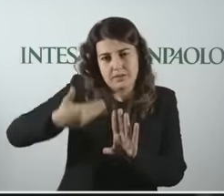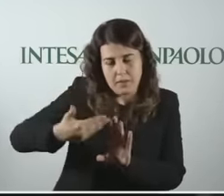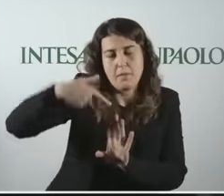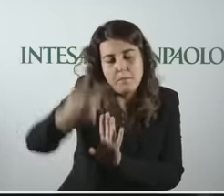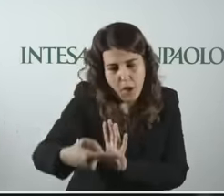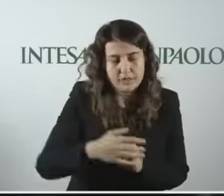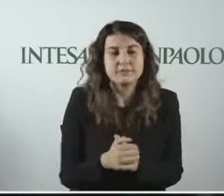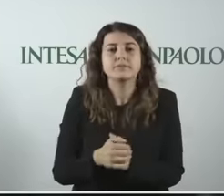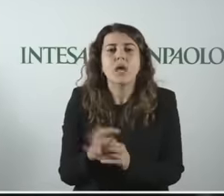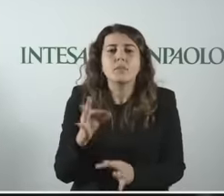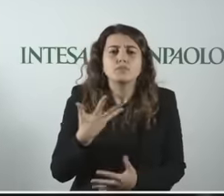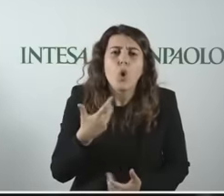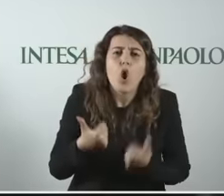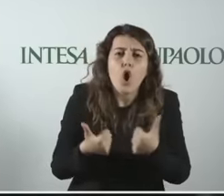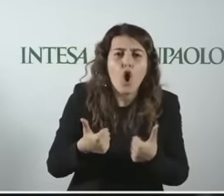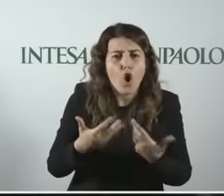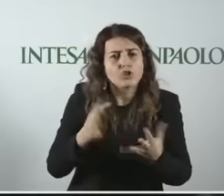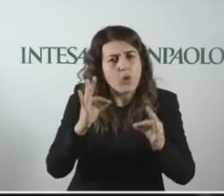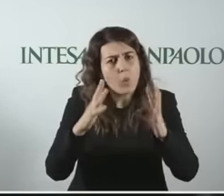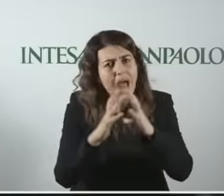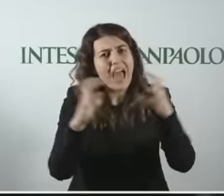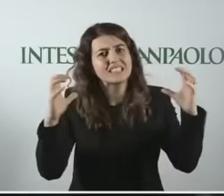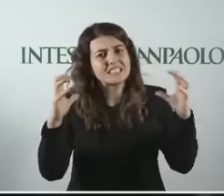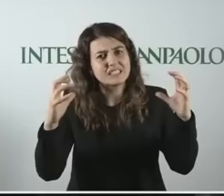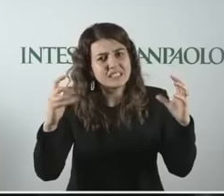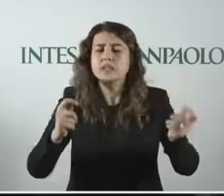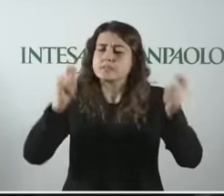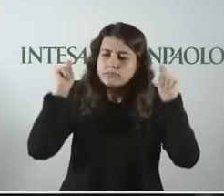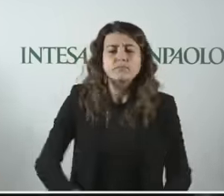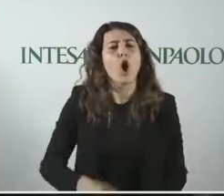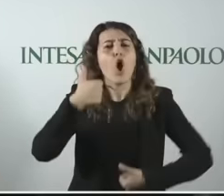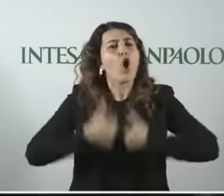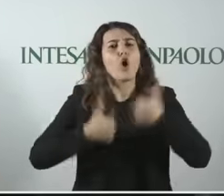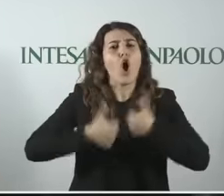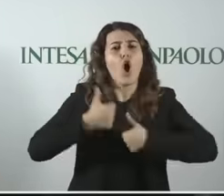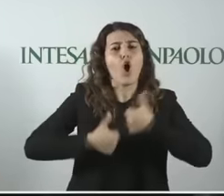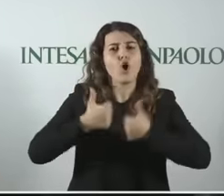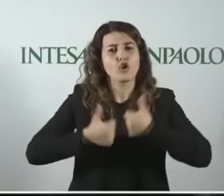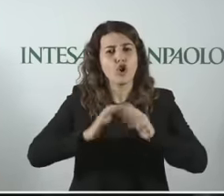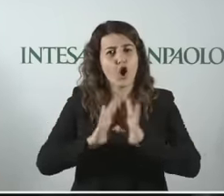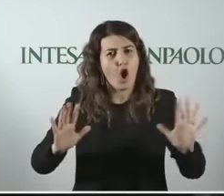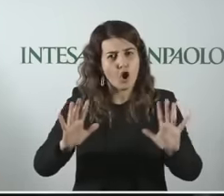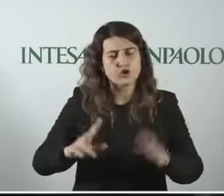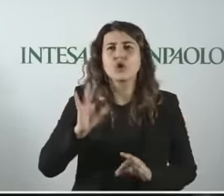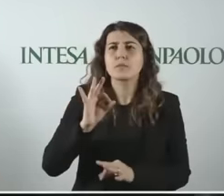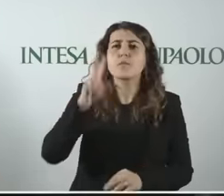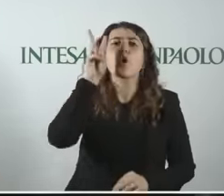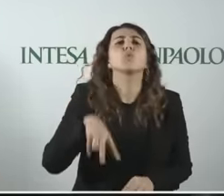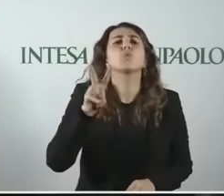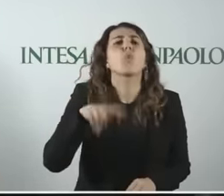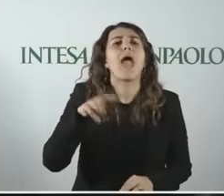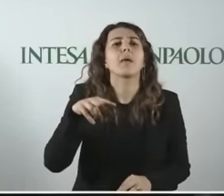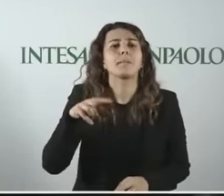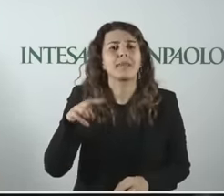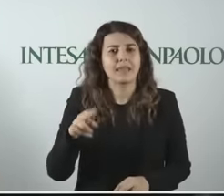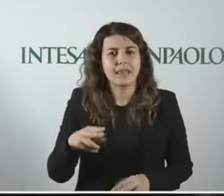hanno fatto un concorso c'è un'azienda che ha lanciato un concorso n nell' Olimpiade del 2000 E poi